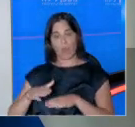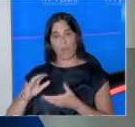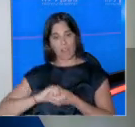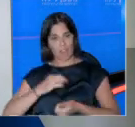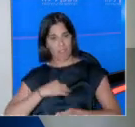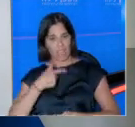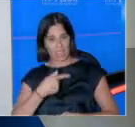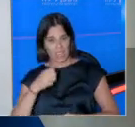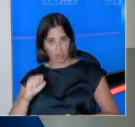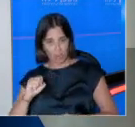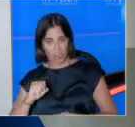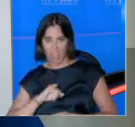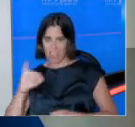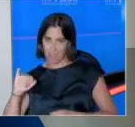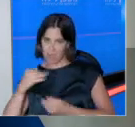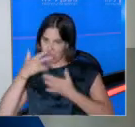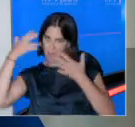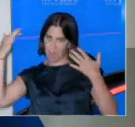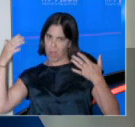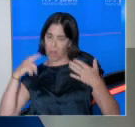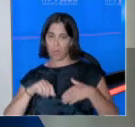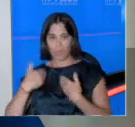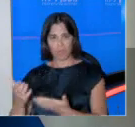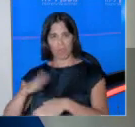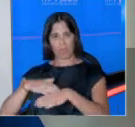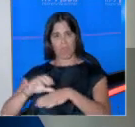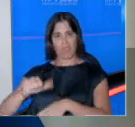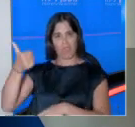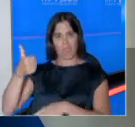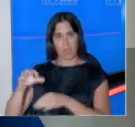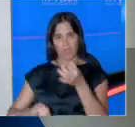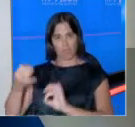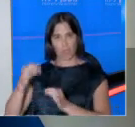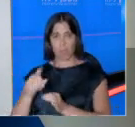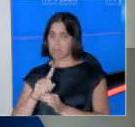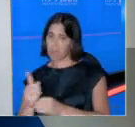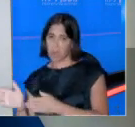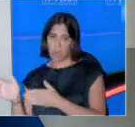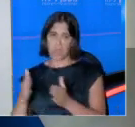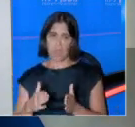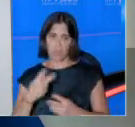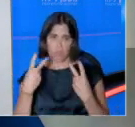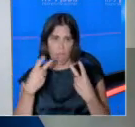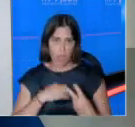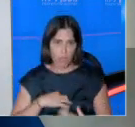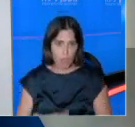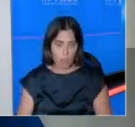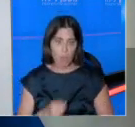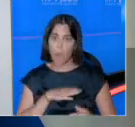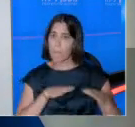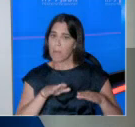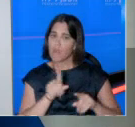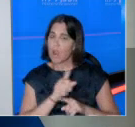סער, איש ימין מובהק, את תפקיד שר המשפטים. אנחנו לא זזנו מערכנו. חברים, זאת לא